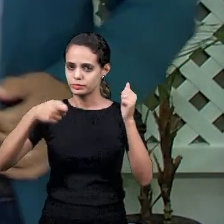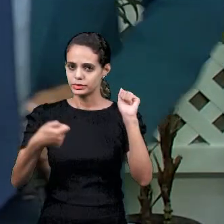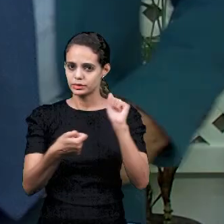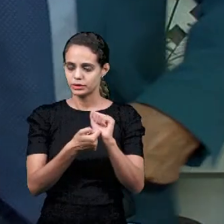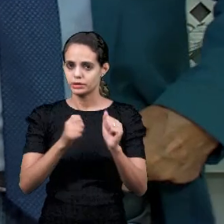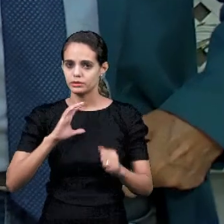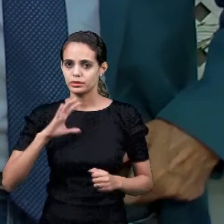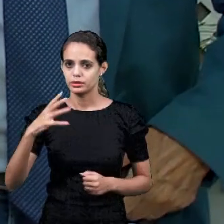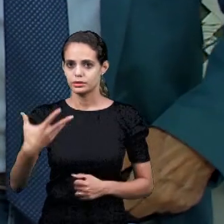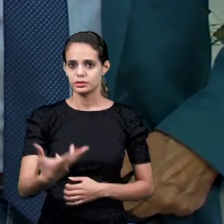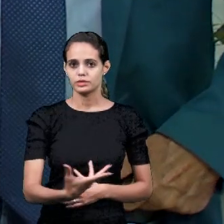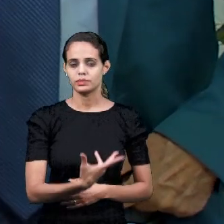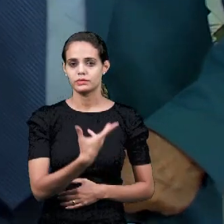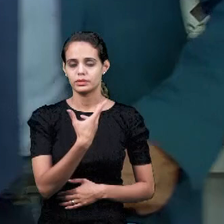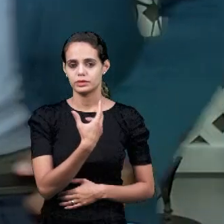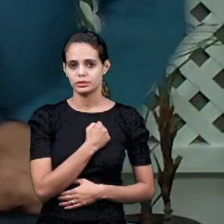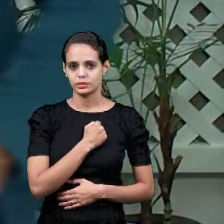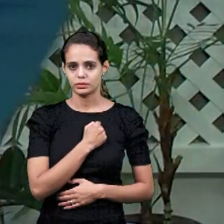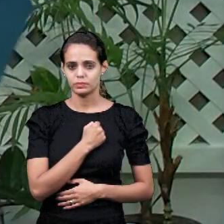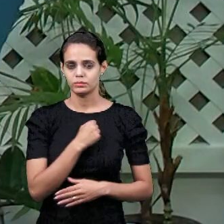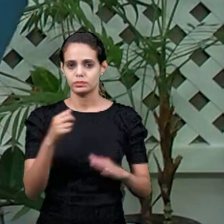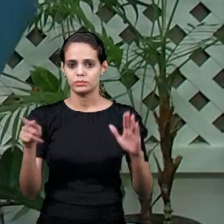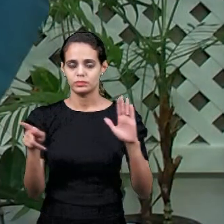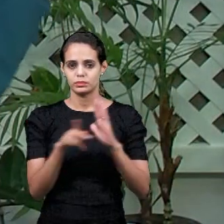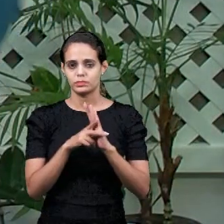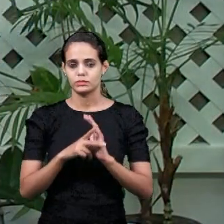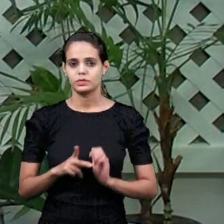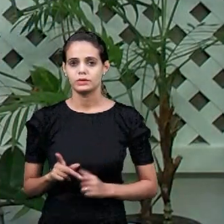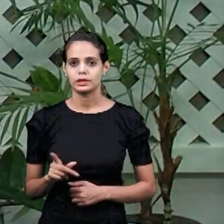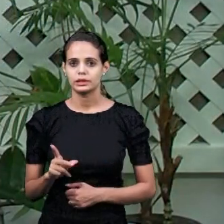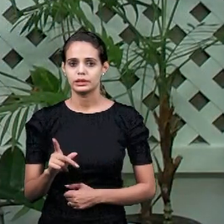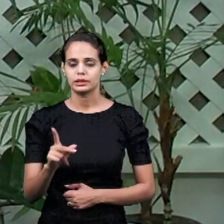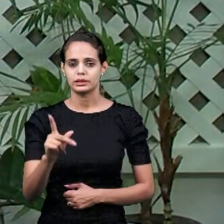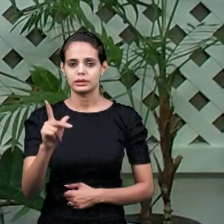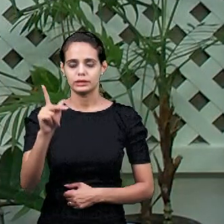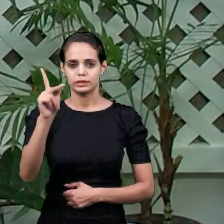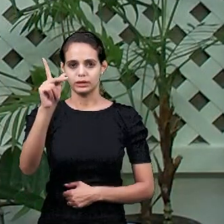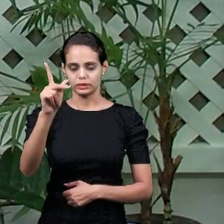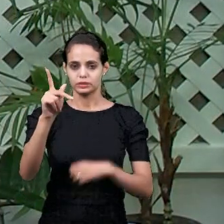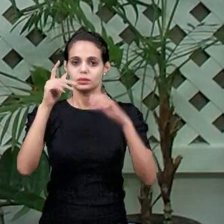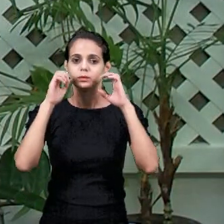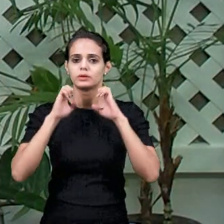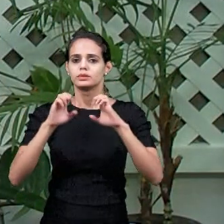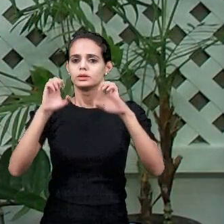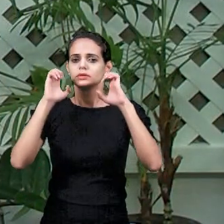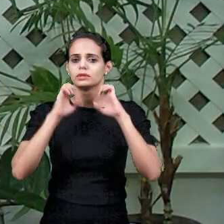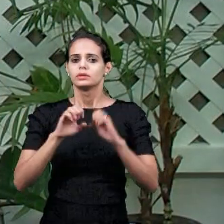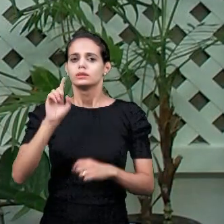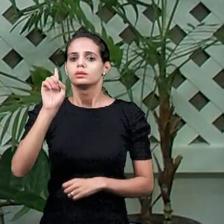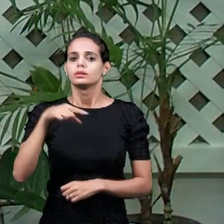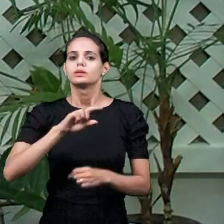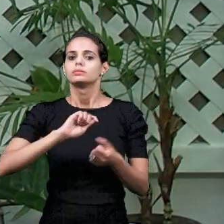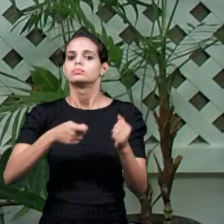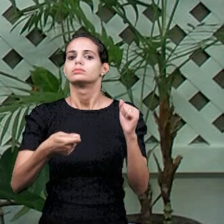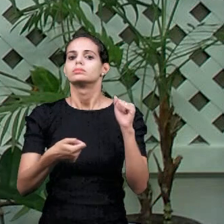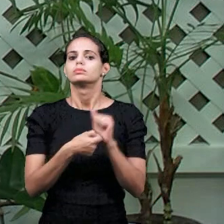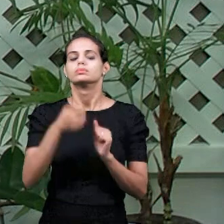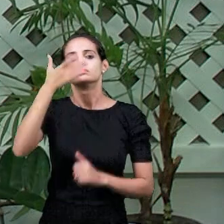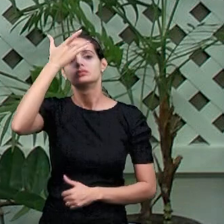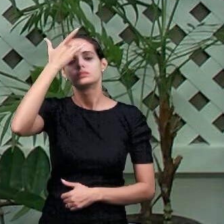dans l'éternité et dans l'évangile. L'évangile, c'est un mystère que les gens n'ont pas compris.